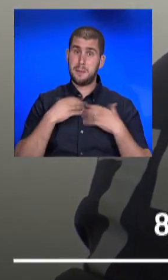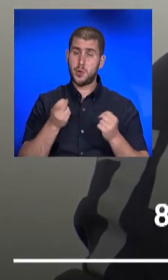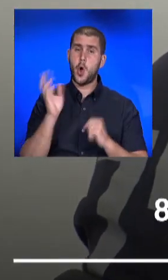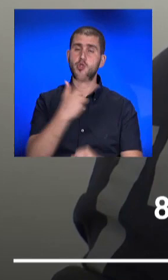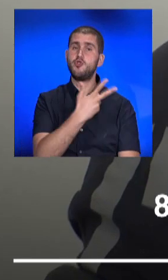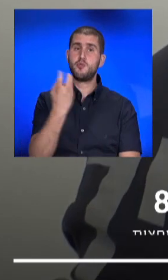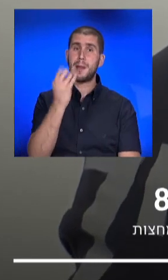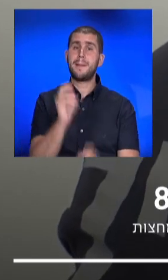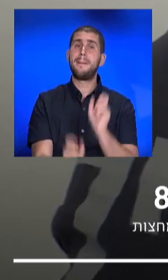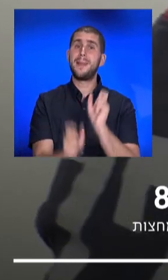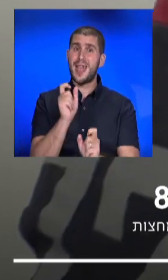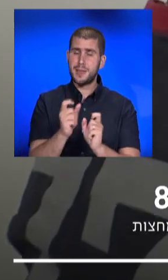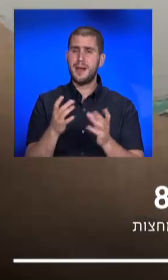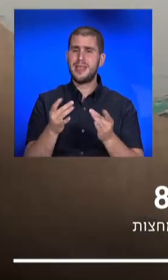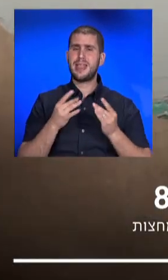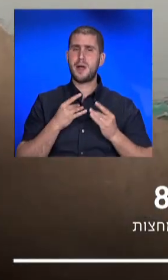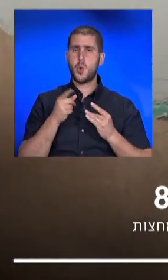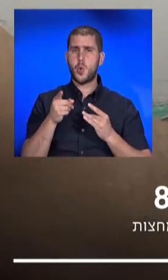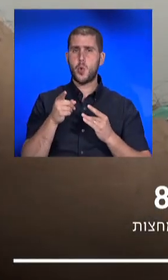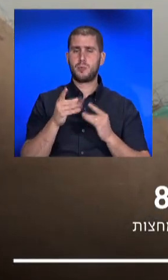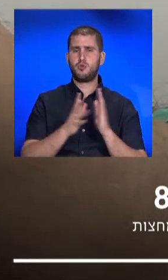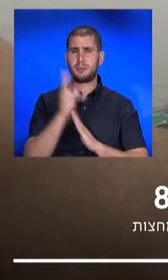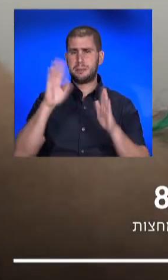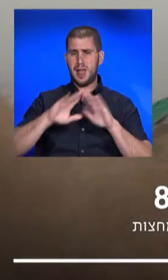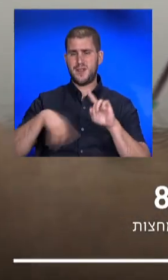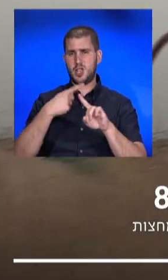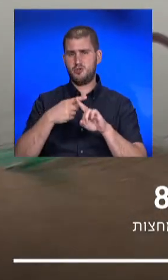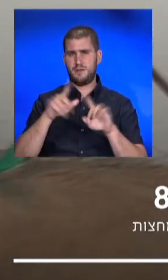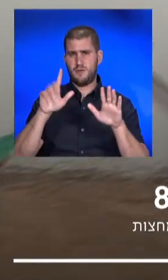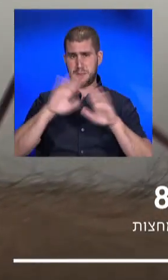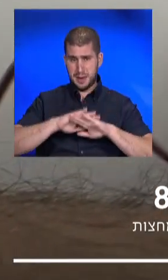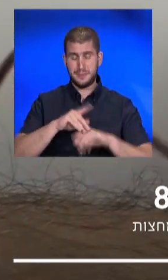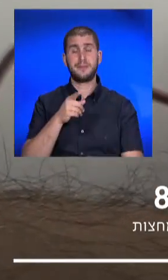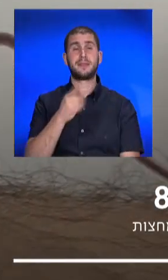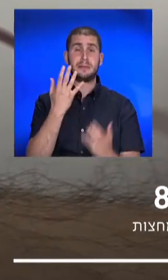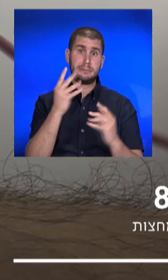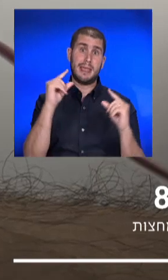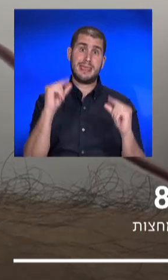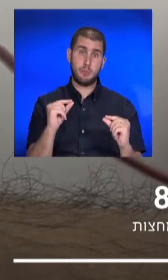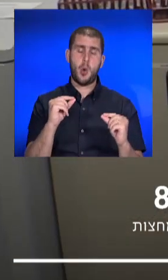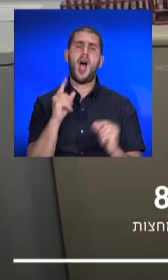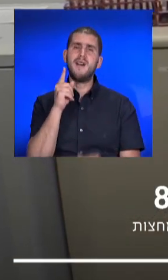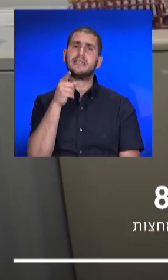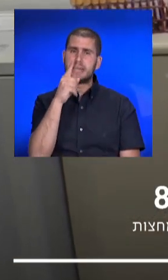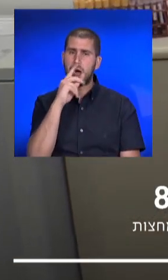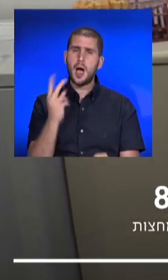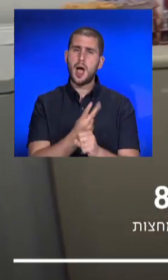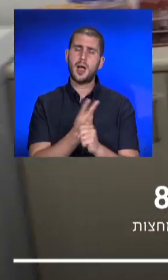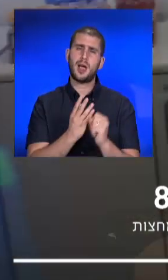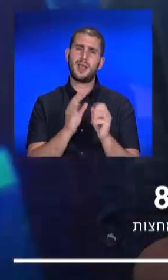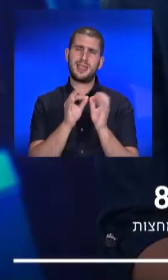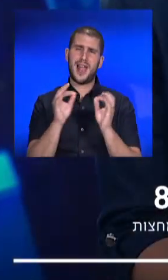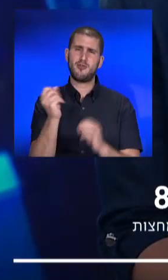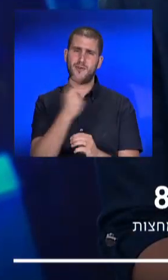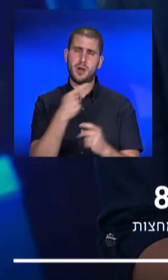בני אדם שנדבקו בנגיף מחצות ועד 7 בערב. מספר נמוך בינתיים, אבל זה די רגיל בתחילת השבוע, זה קשור